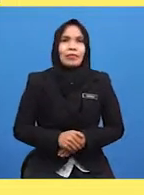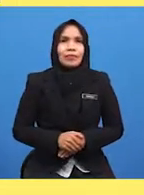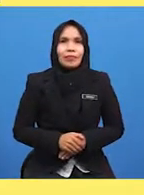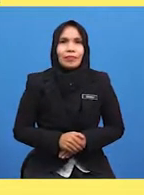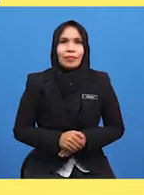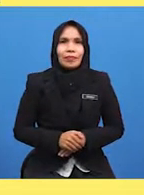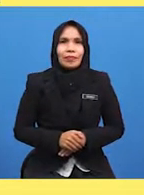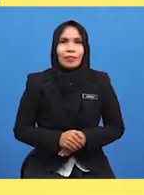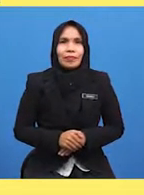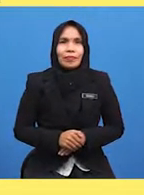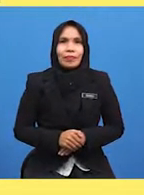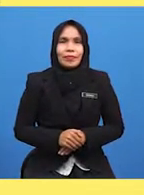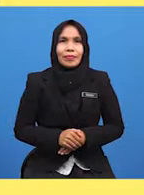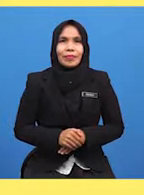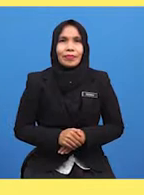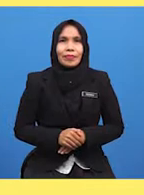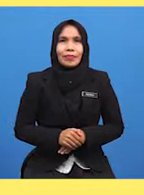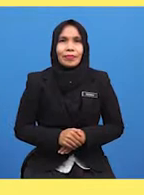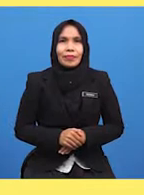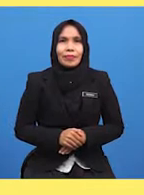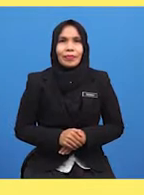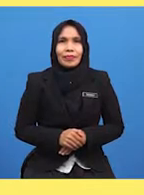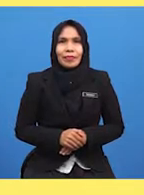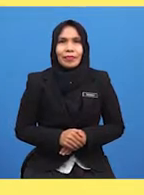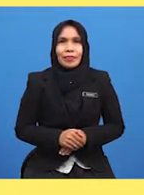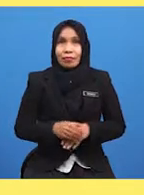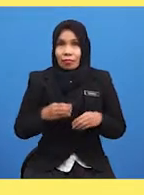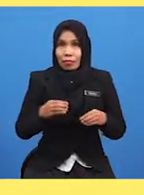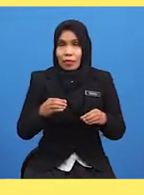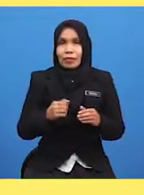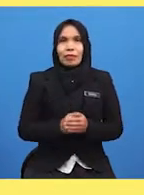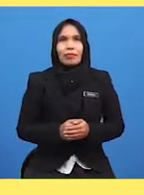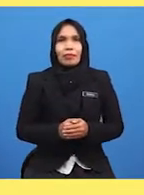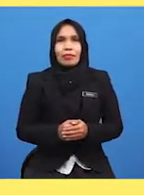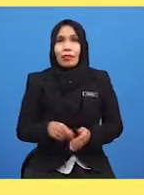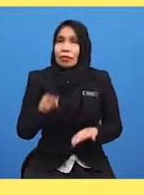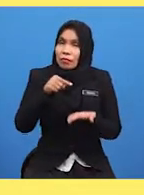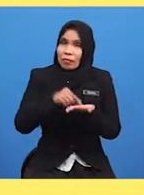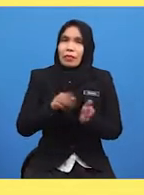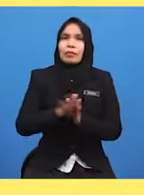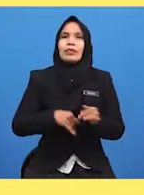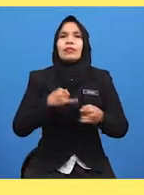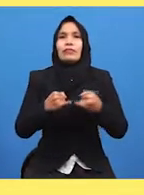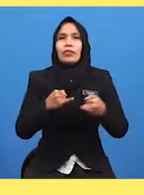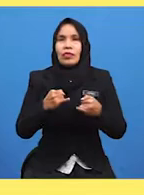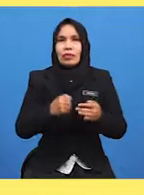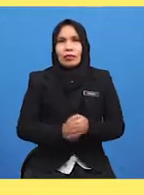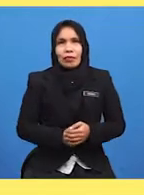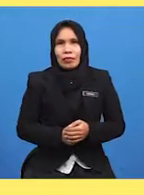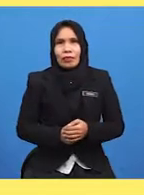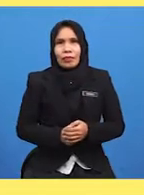pagi mewakili seje manipulasi ctj manipulasi politik ini percaya meletakkan Sungai Ujung